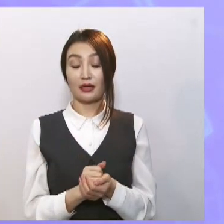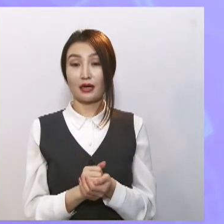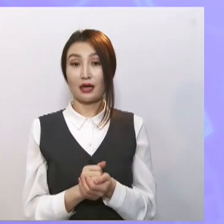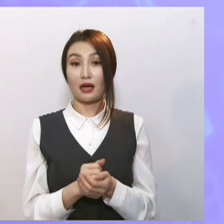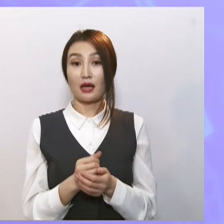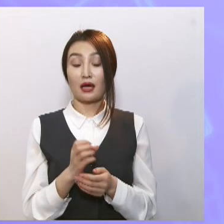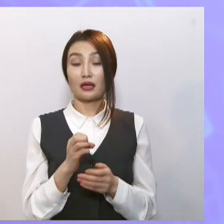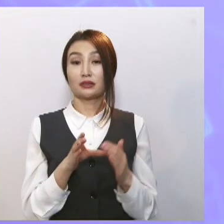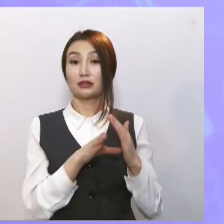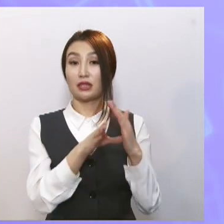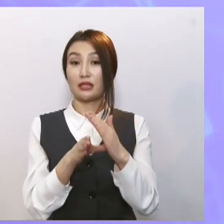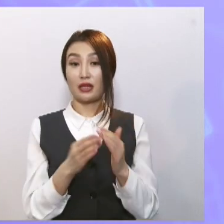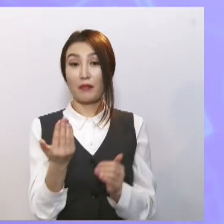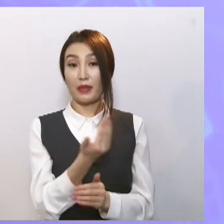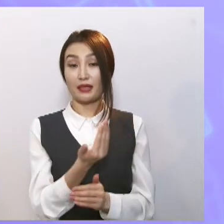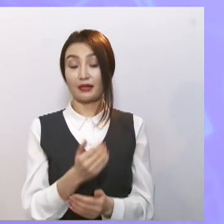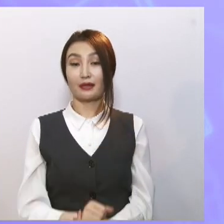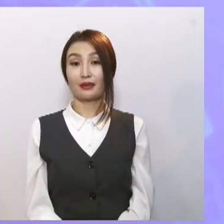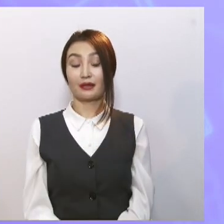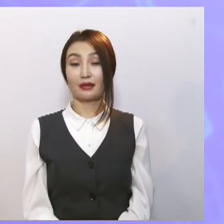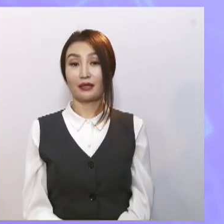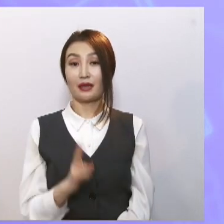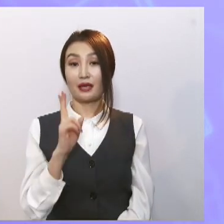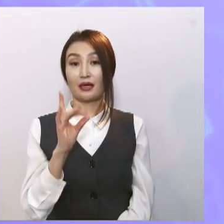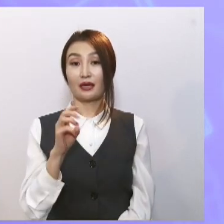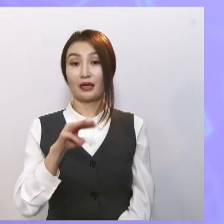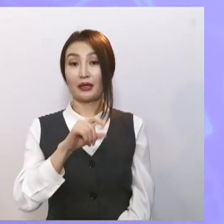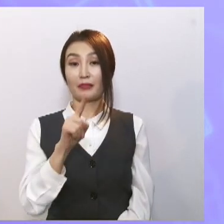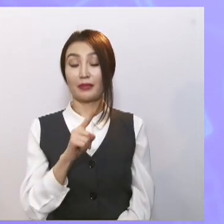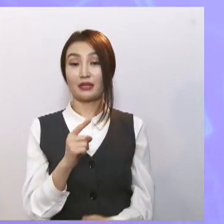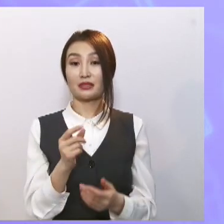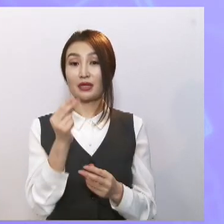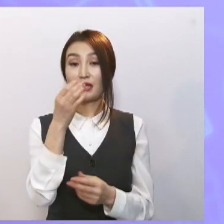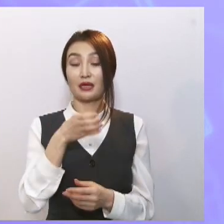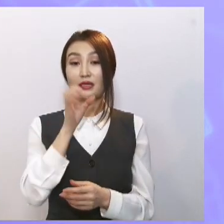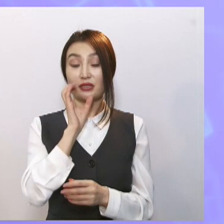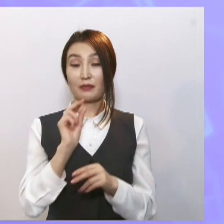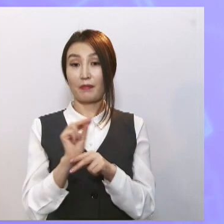Малчыларга жардам бердик. Кымыз ичип дарыландык.